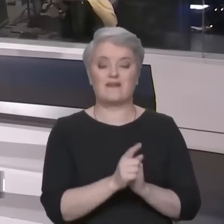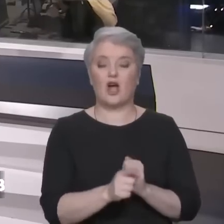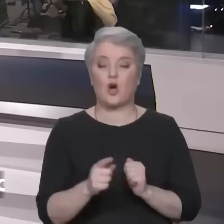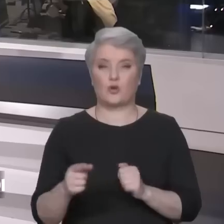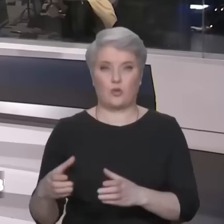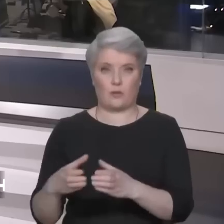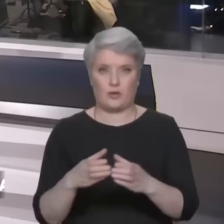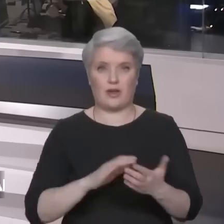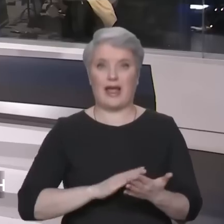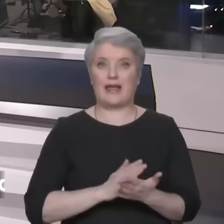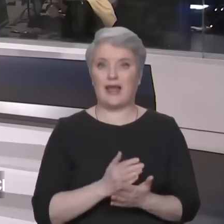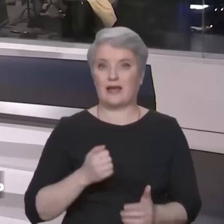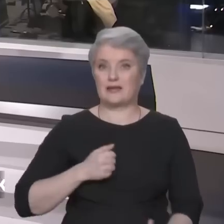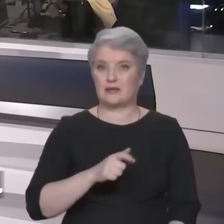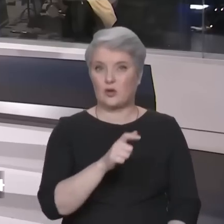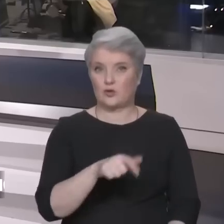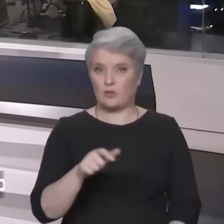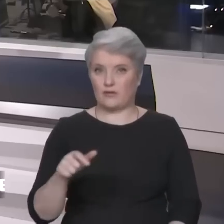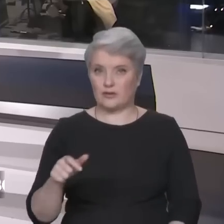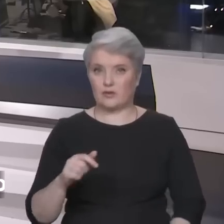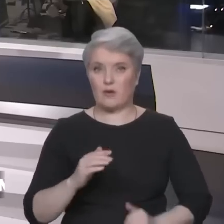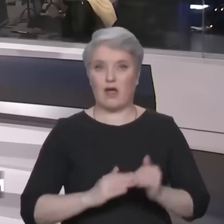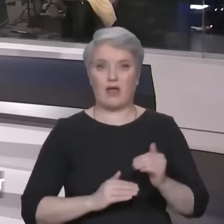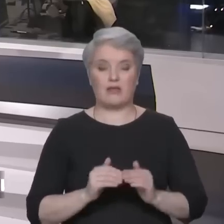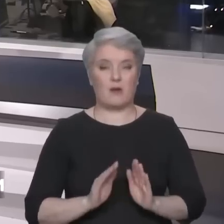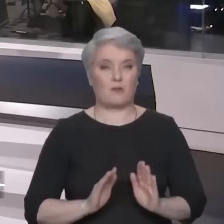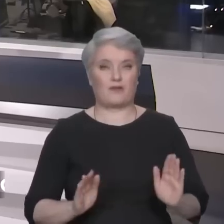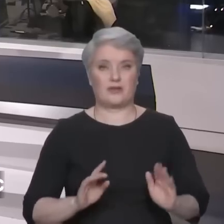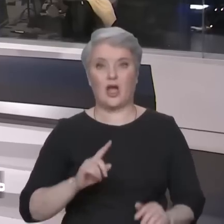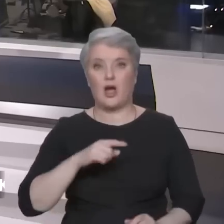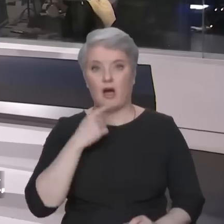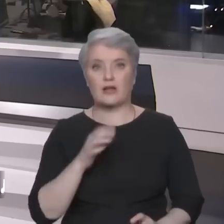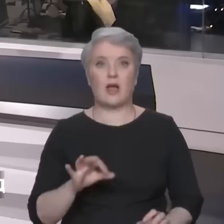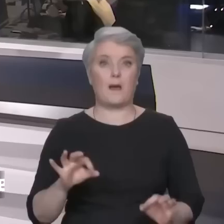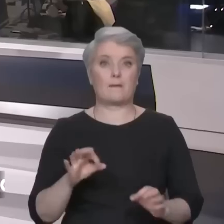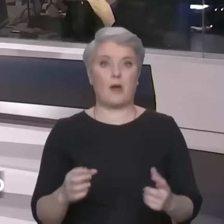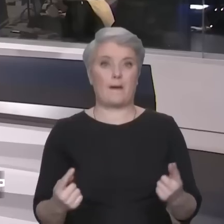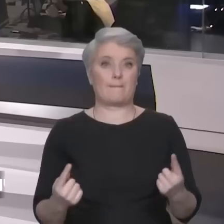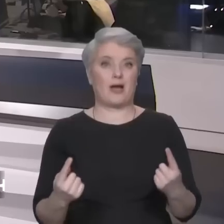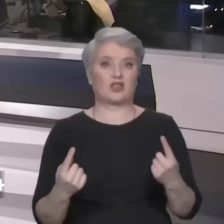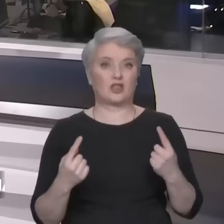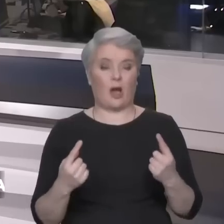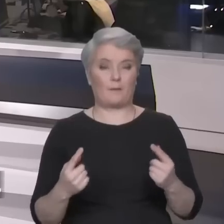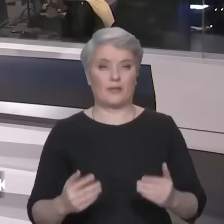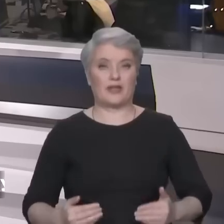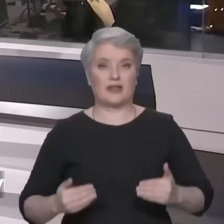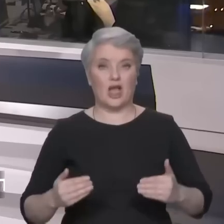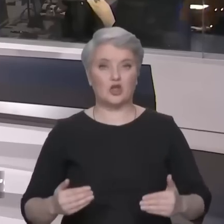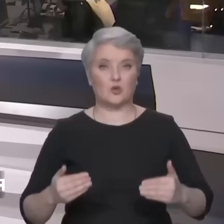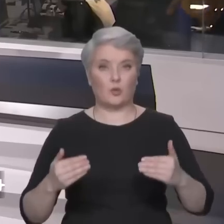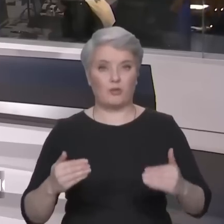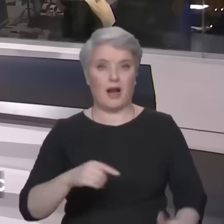самого особового складу, вона, ну, скажімо так, не професійна. Тому говорити про якісь масштабні наступальні потужні дії